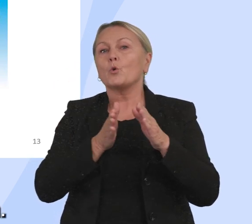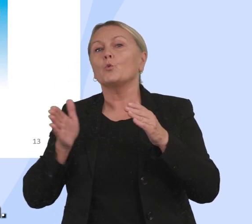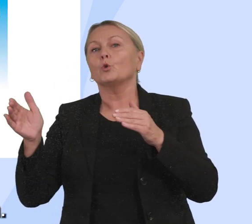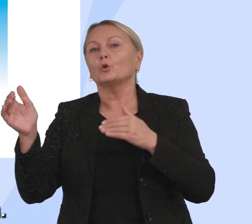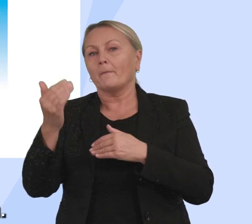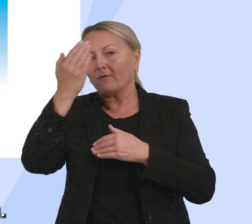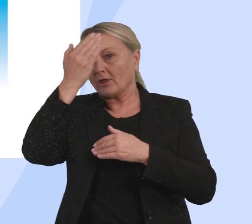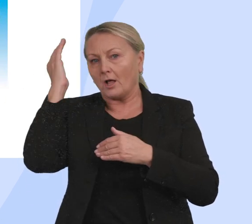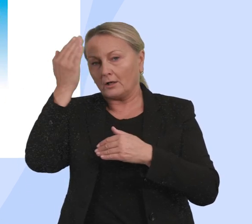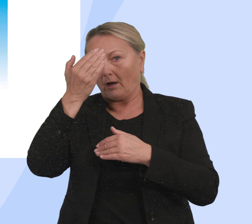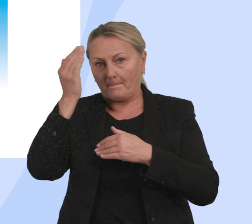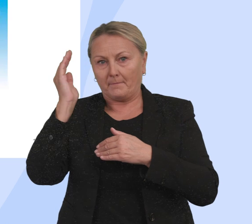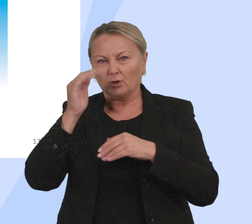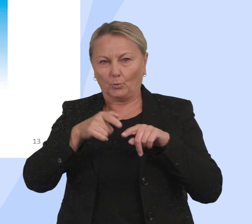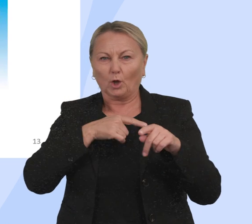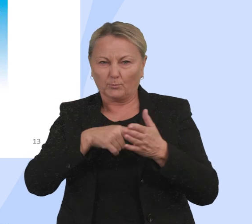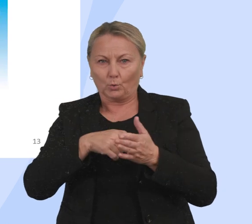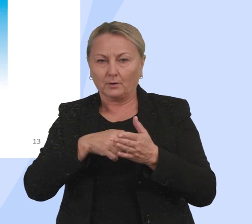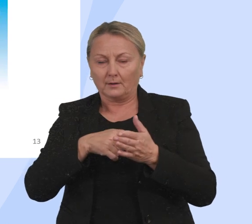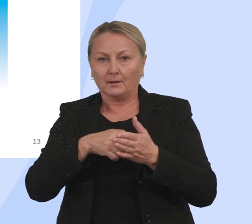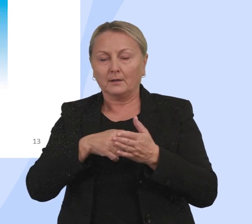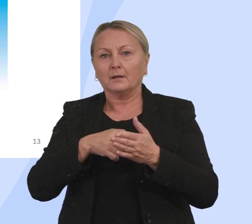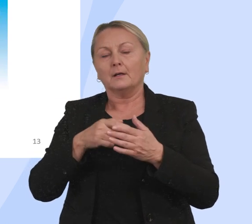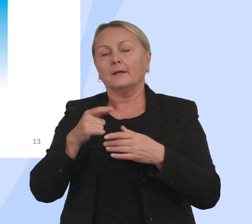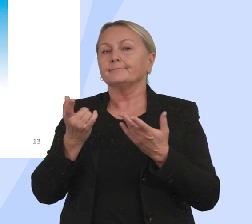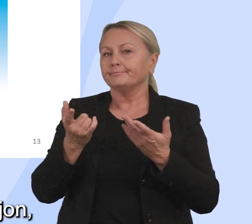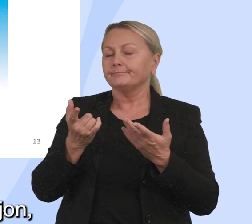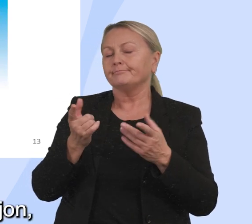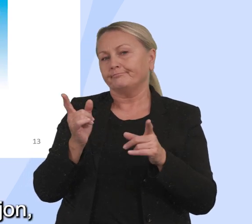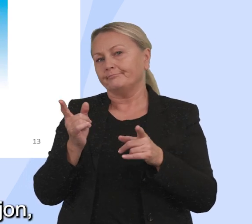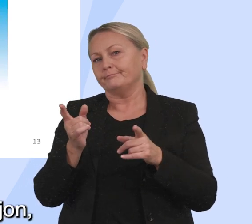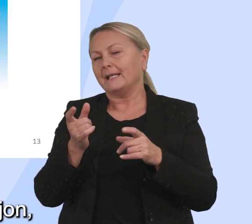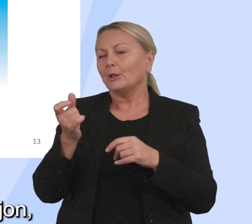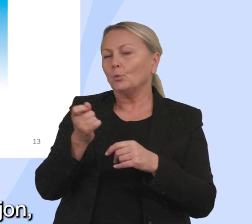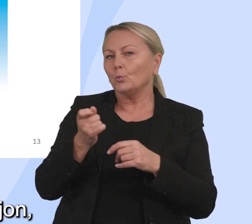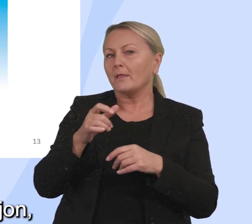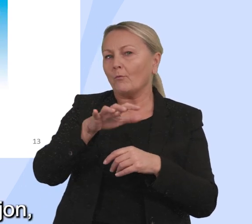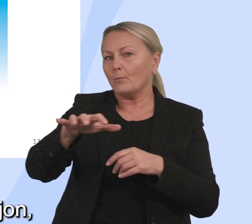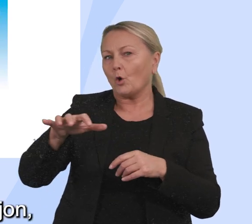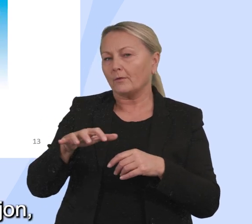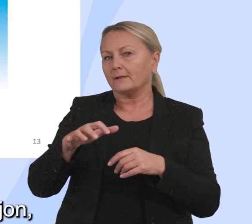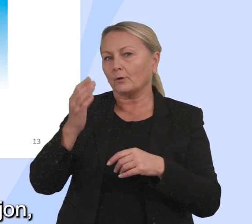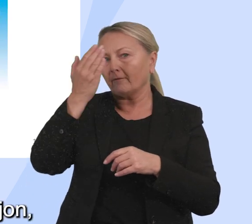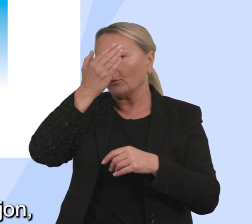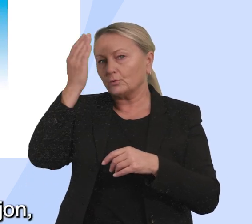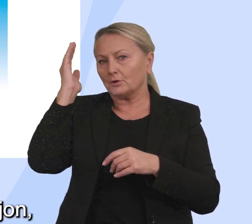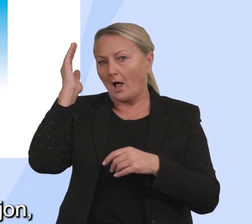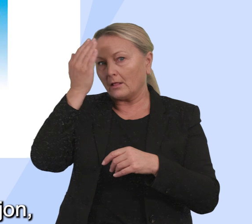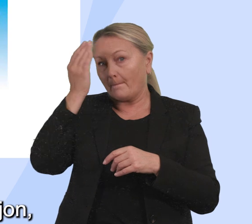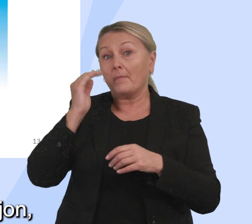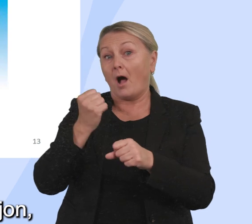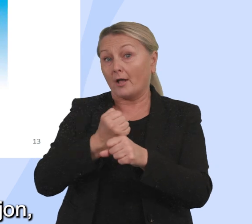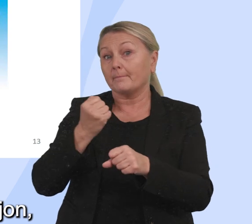som udgangspunkt. Det bliver altså, i hvert fald af nogle af områderne i frontallapperne, de bliver ikke bremset af koncentration,